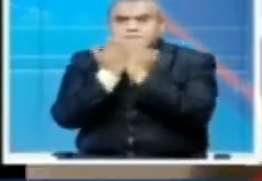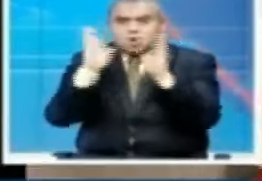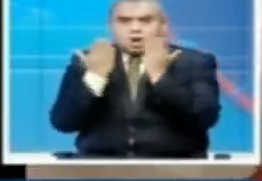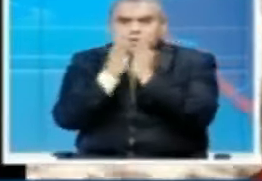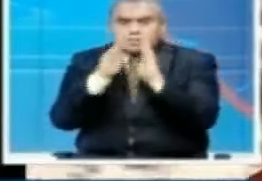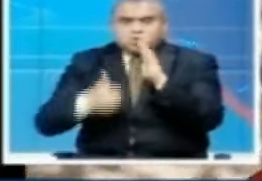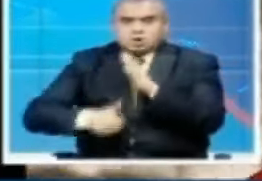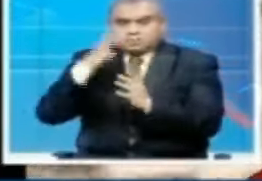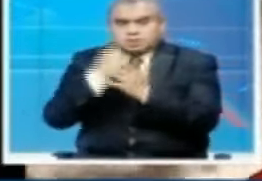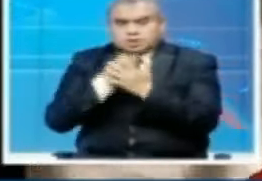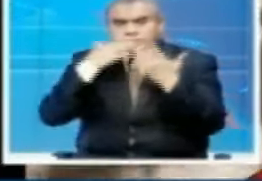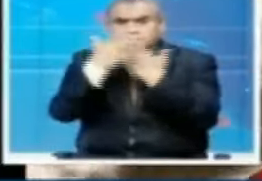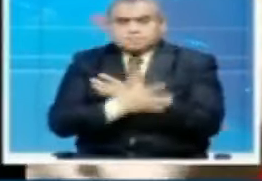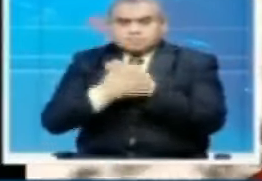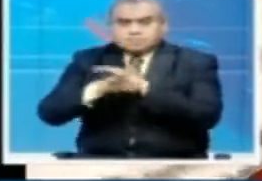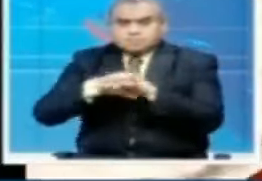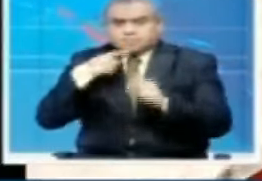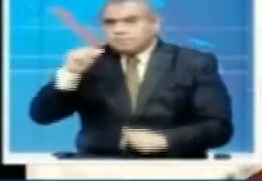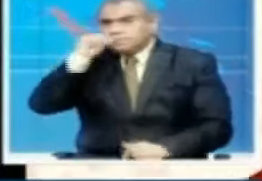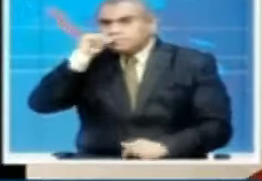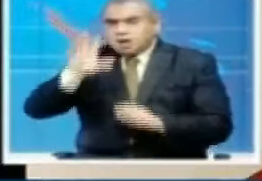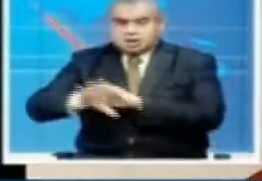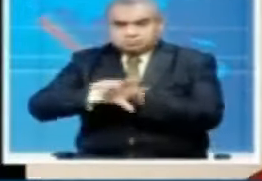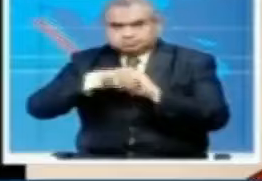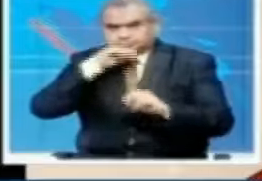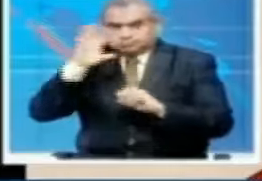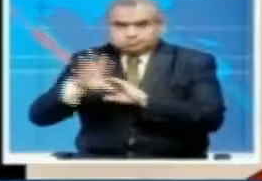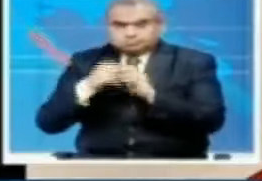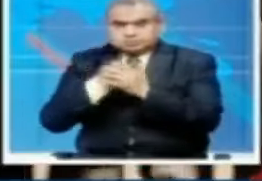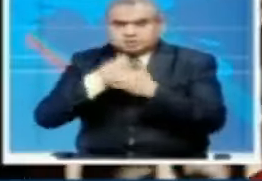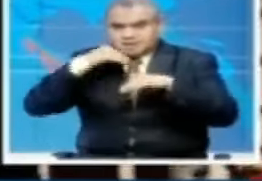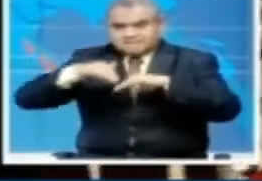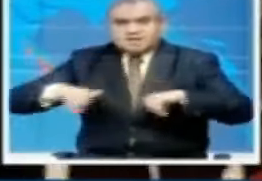صناعية، مشاريع تحلية المية، الصحرات،